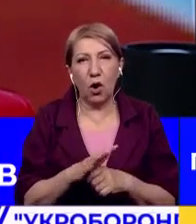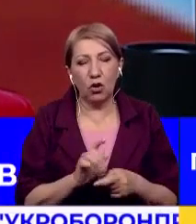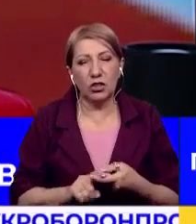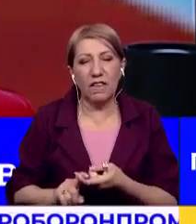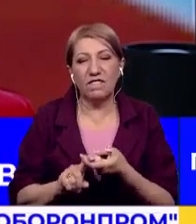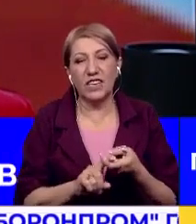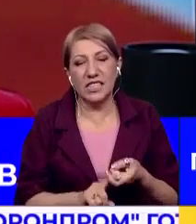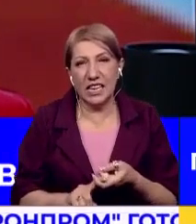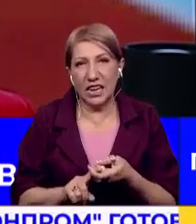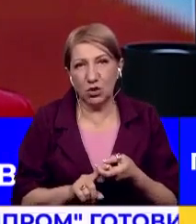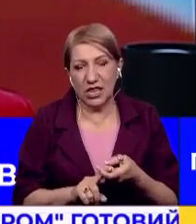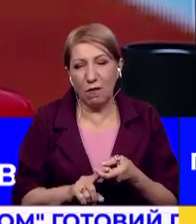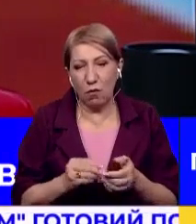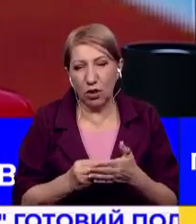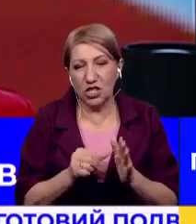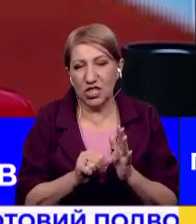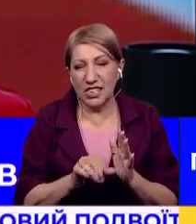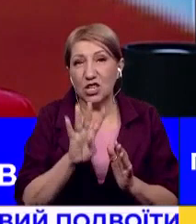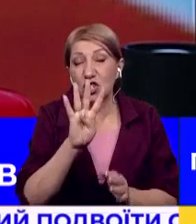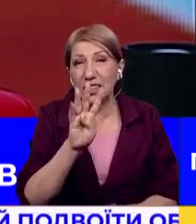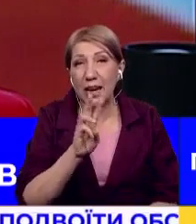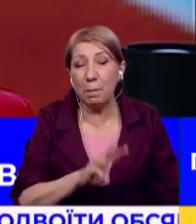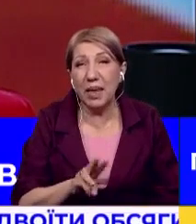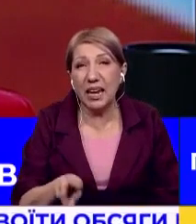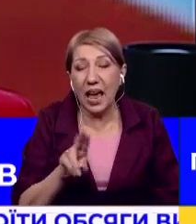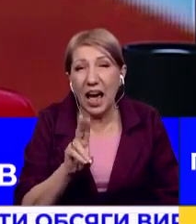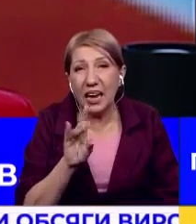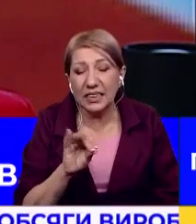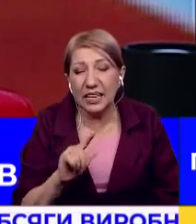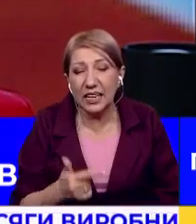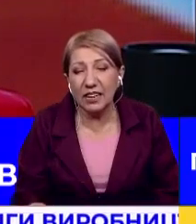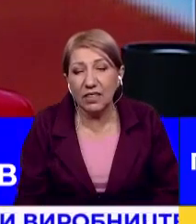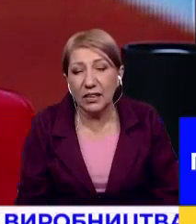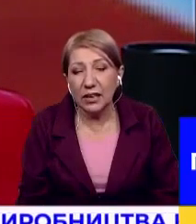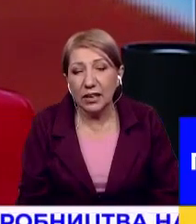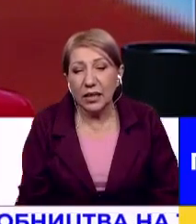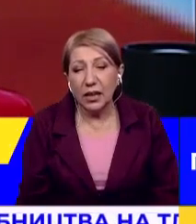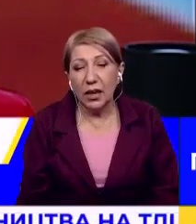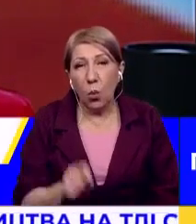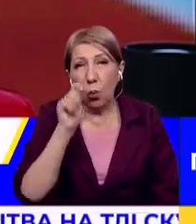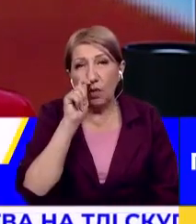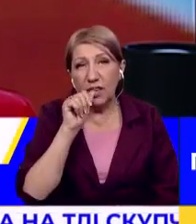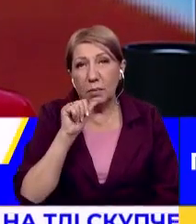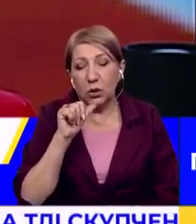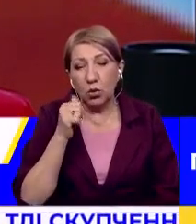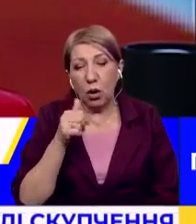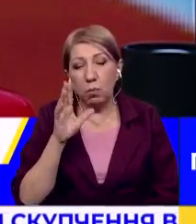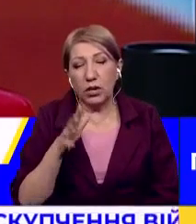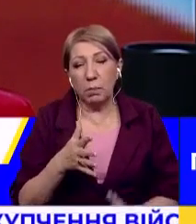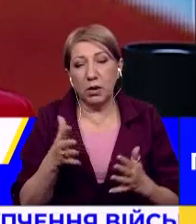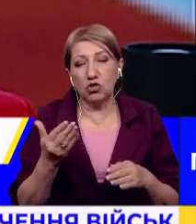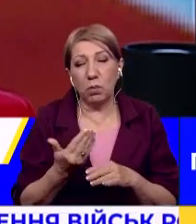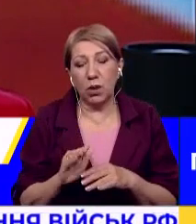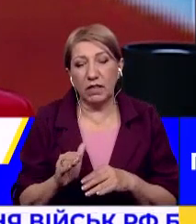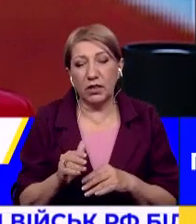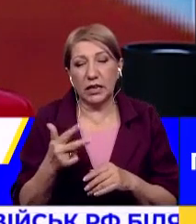обсязі 64 мільярди гривень. 64 мільярди гривень у квітні минулого року. Потім більшу